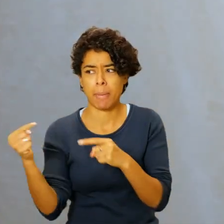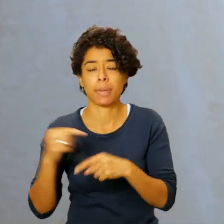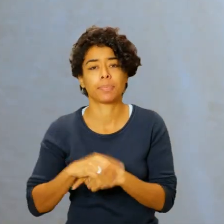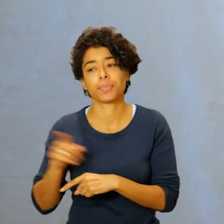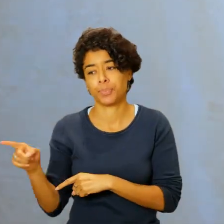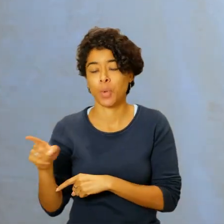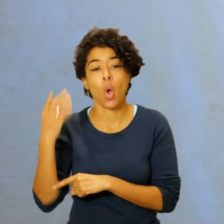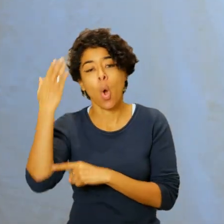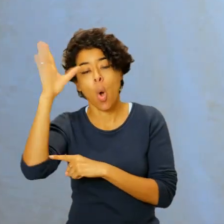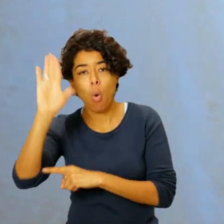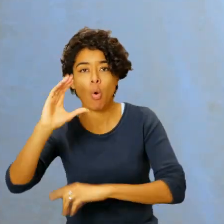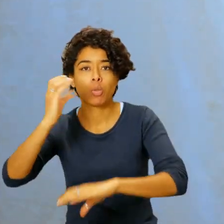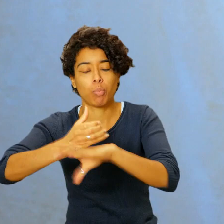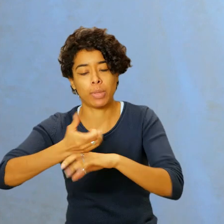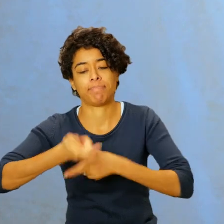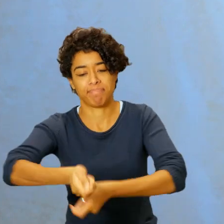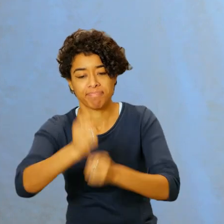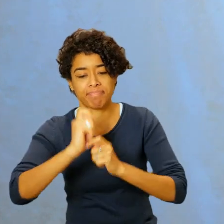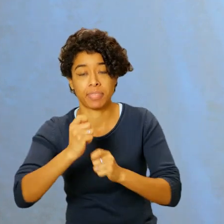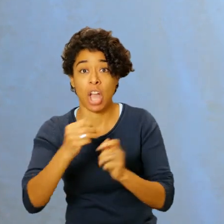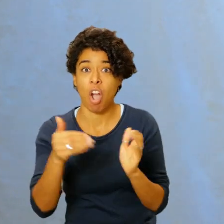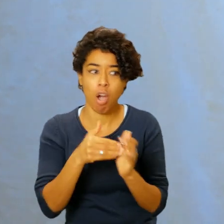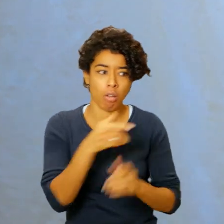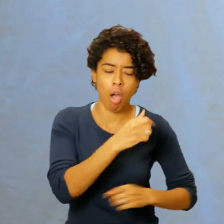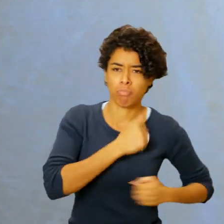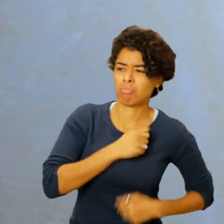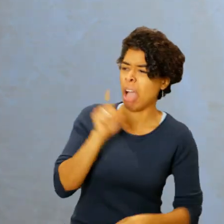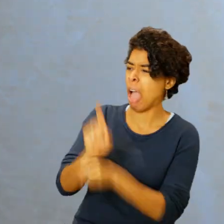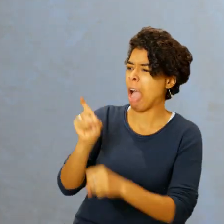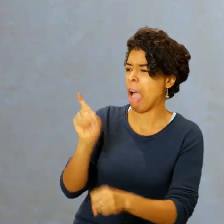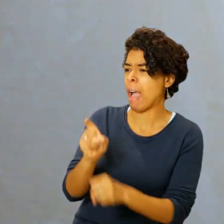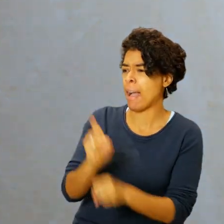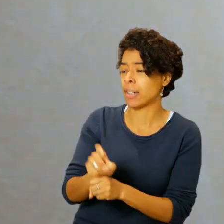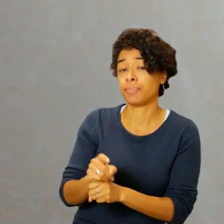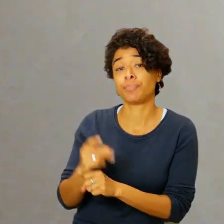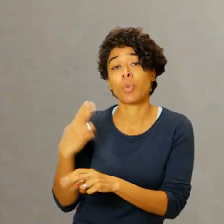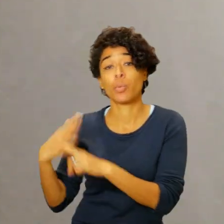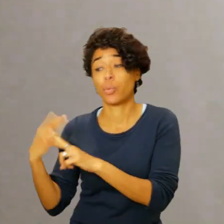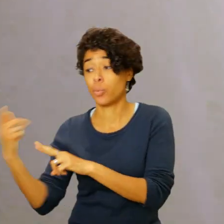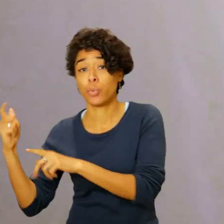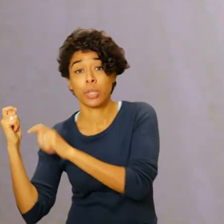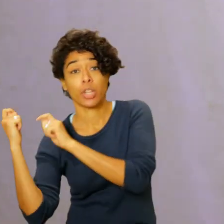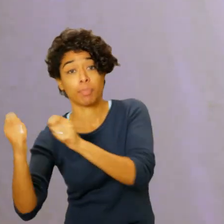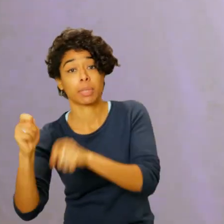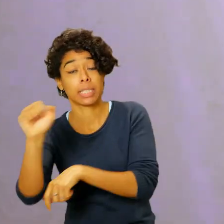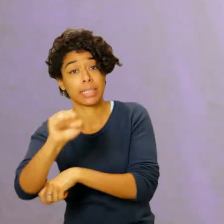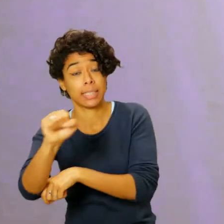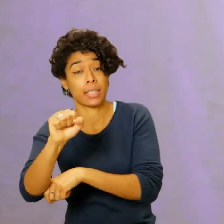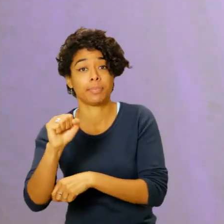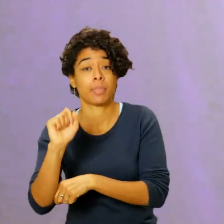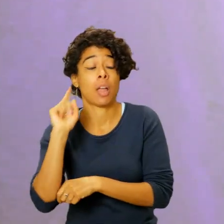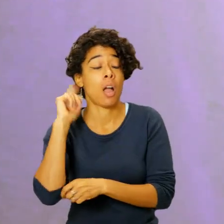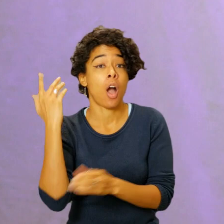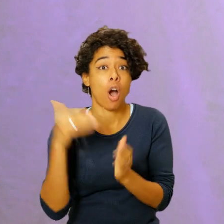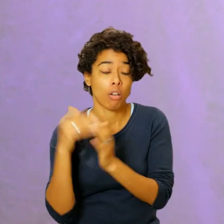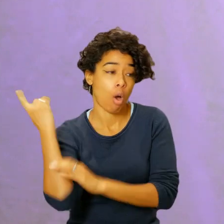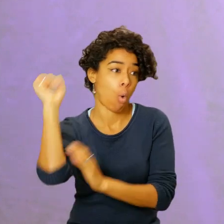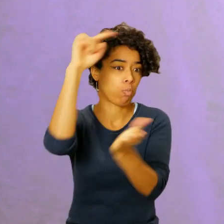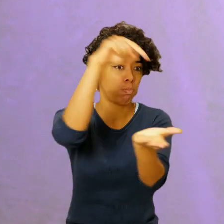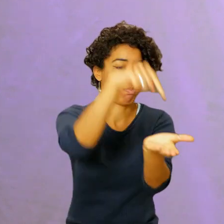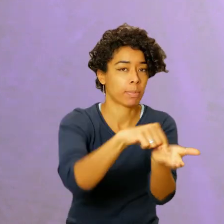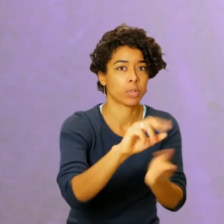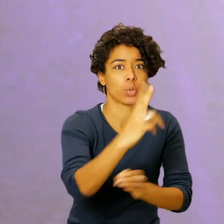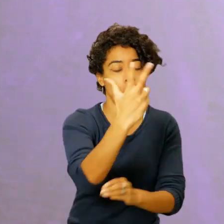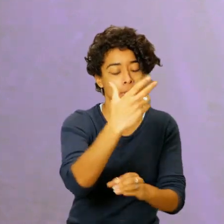un autre puits au sujet duquel on cherchait aussi une querelle. Et il l'appela Sitna. Il se transporta de là et creusa un autre